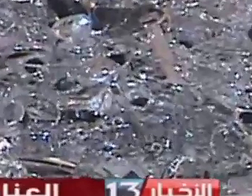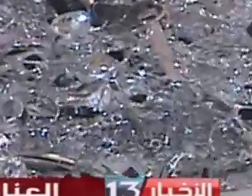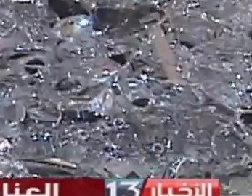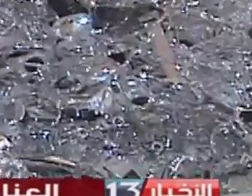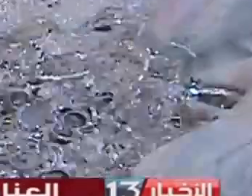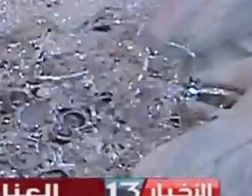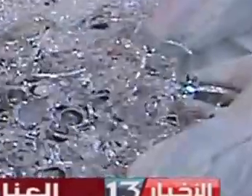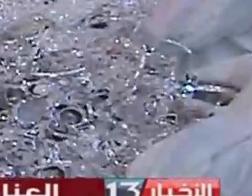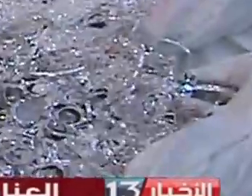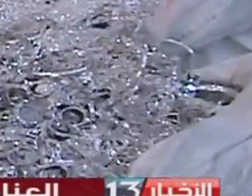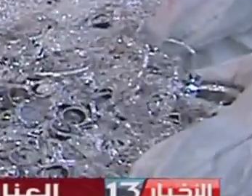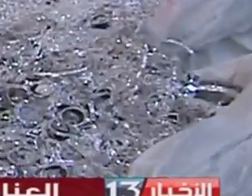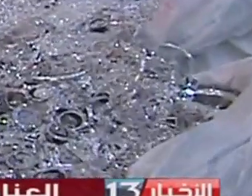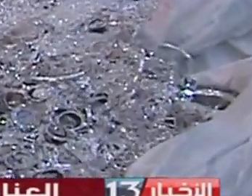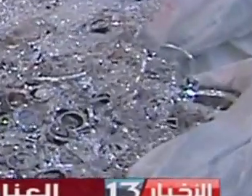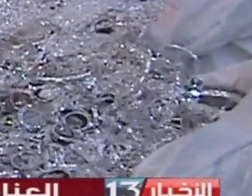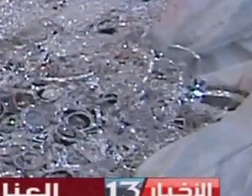من